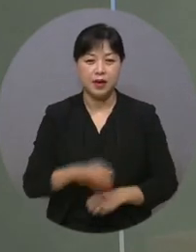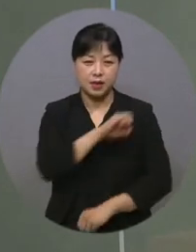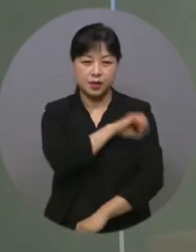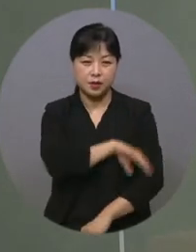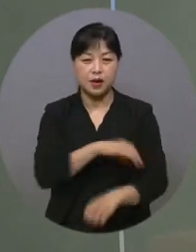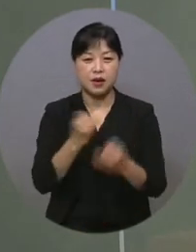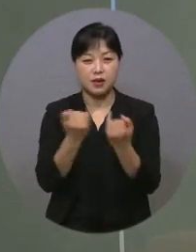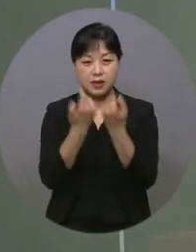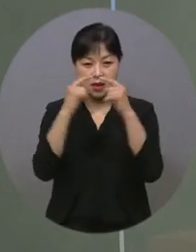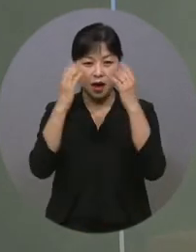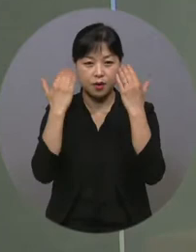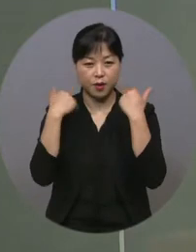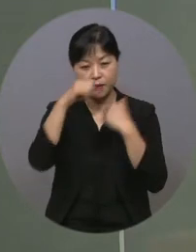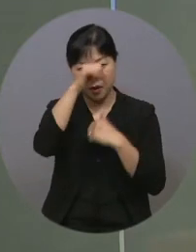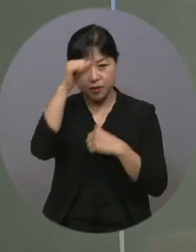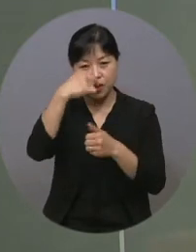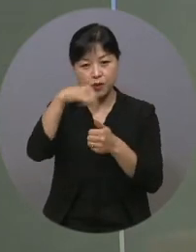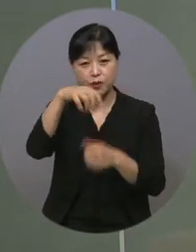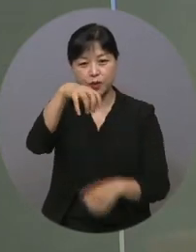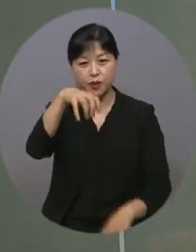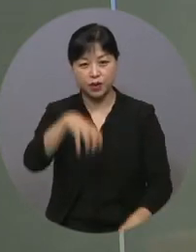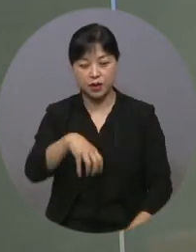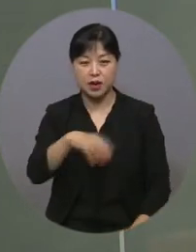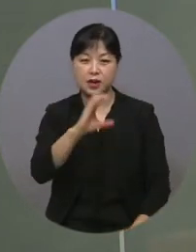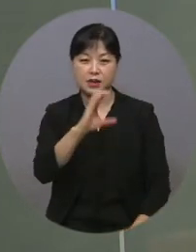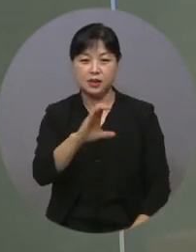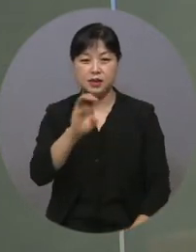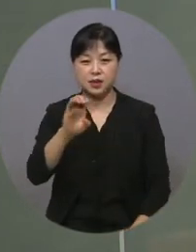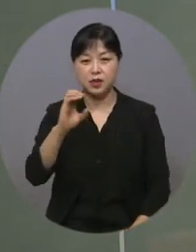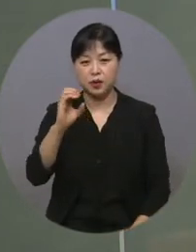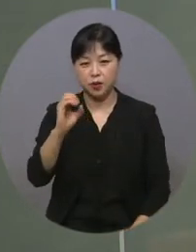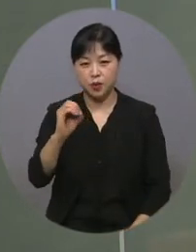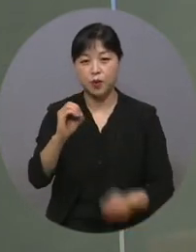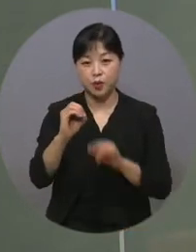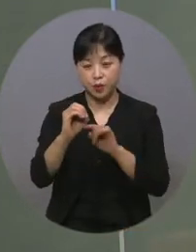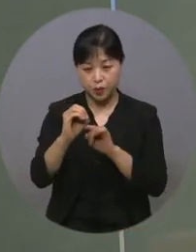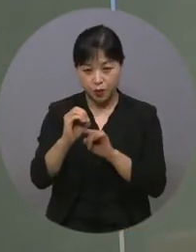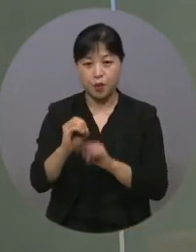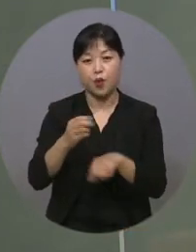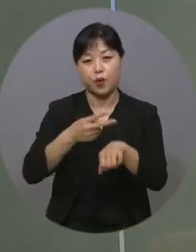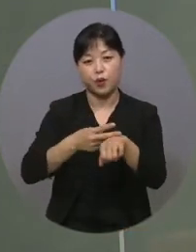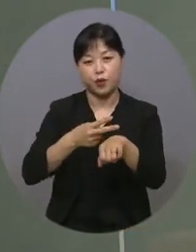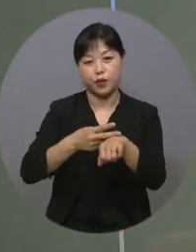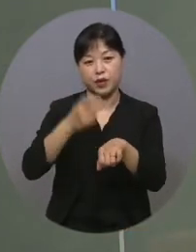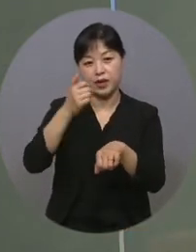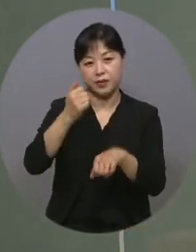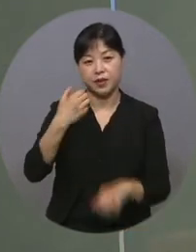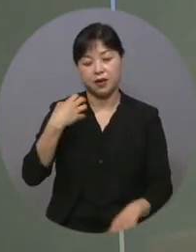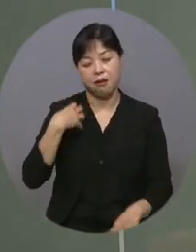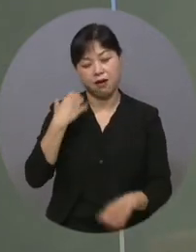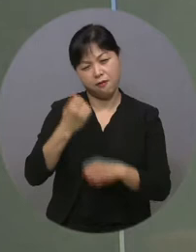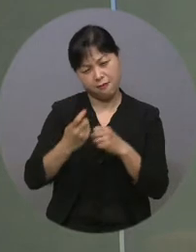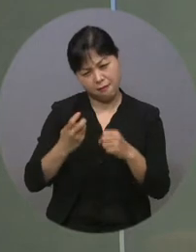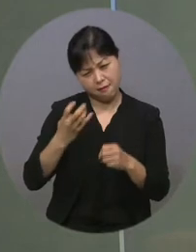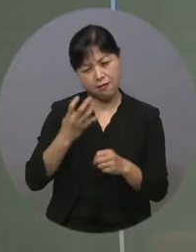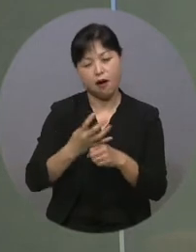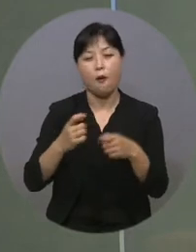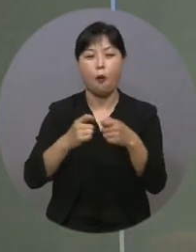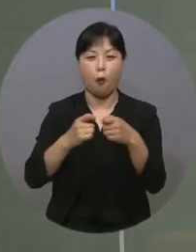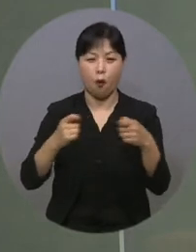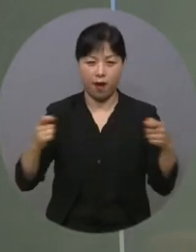이화여자대학교의 평생교육원의 CEO로 지도교수를 수년간 맡고